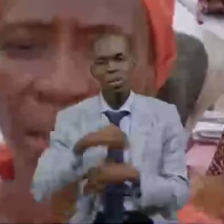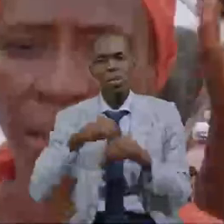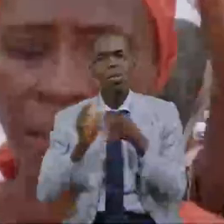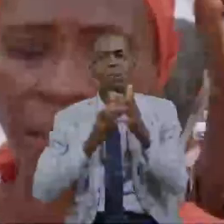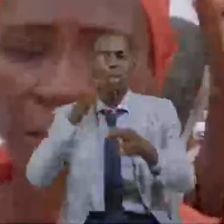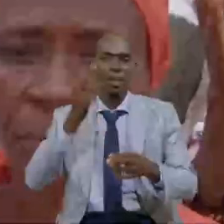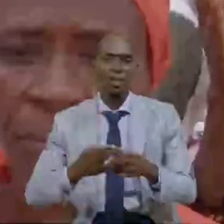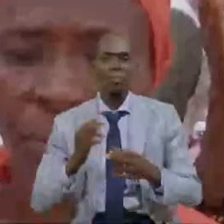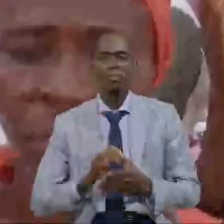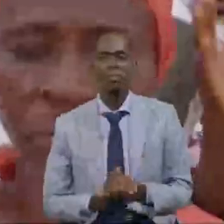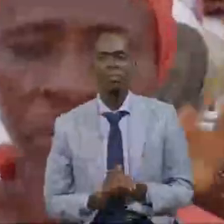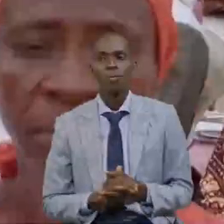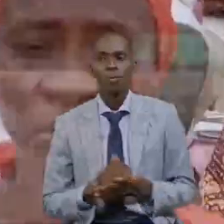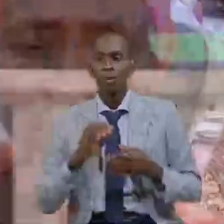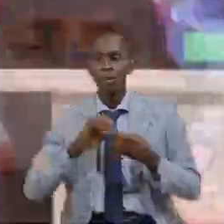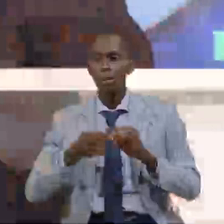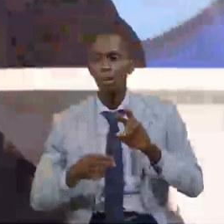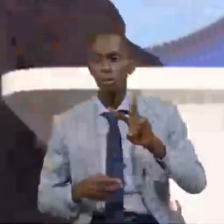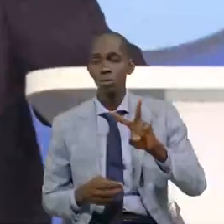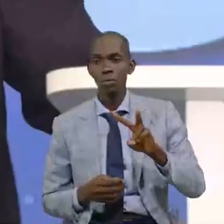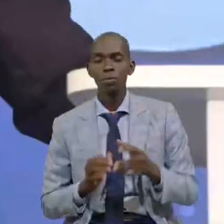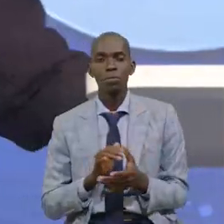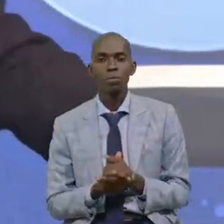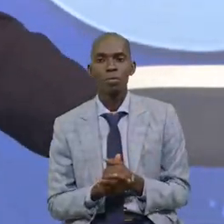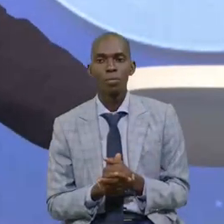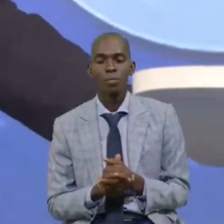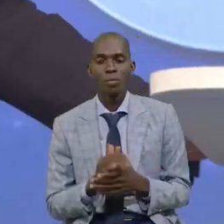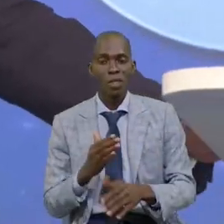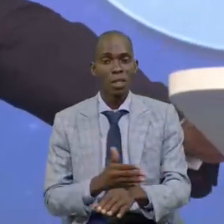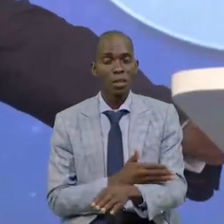au nom de Jésus. Deuxième élément maintenant.